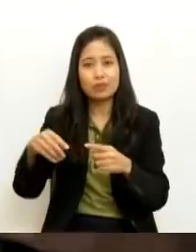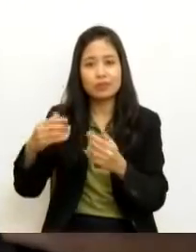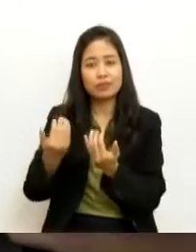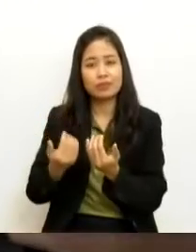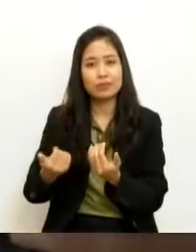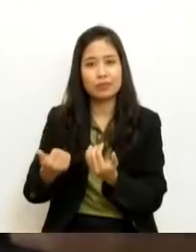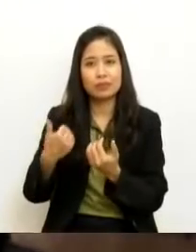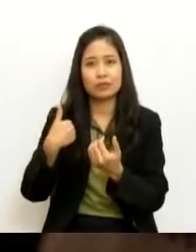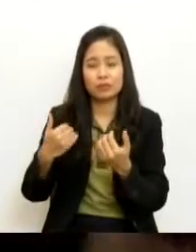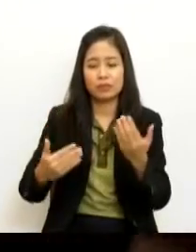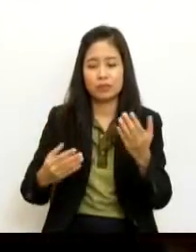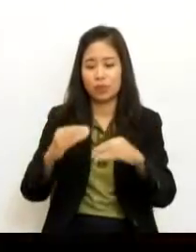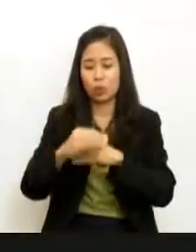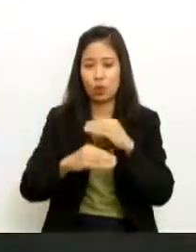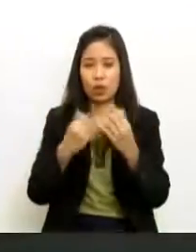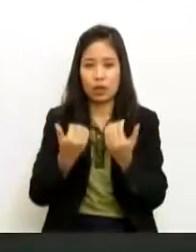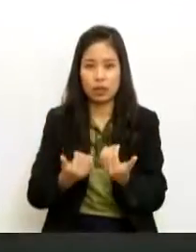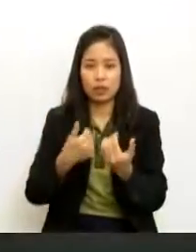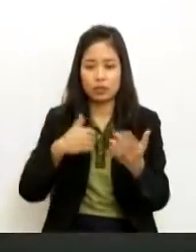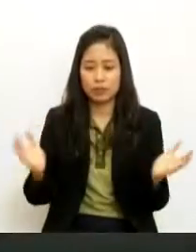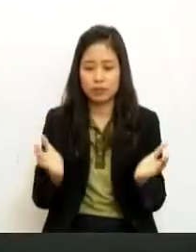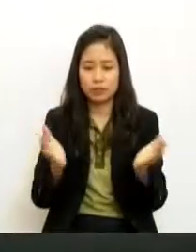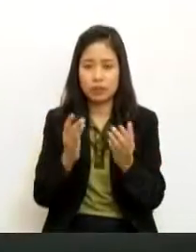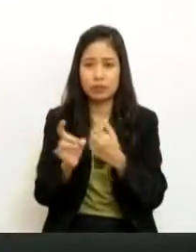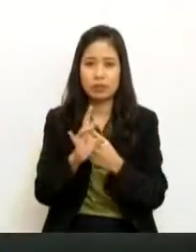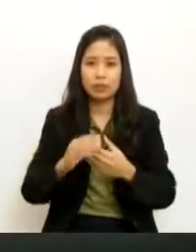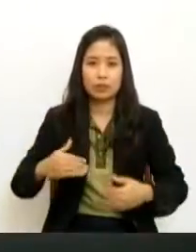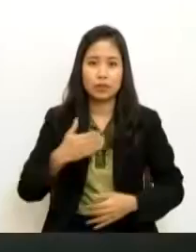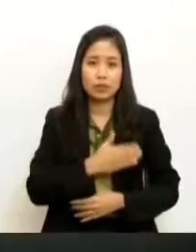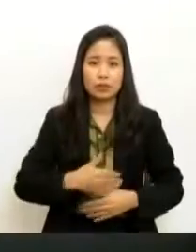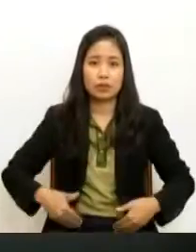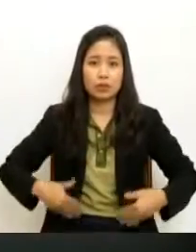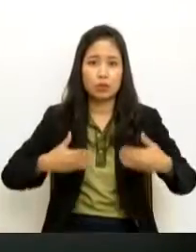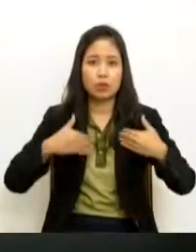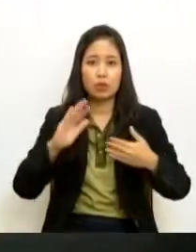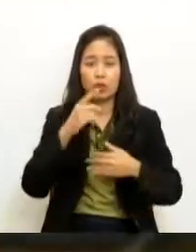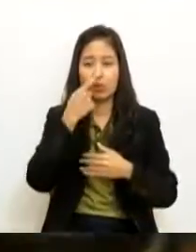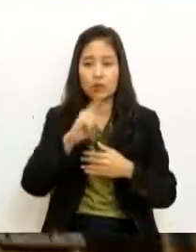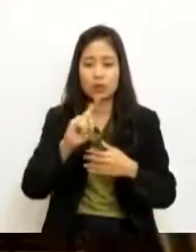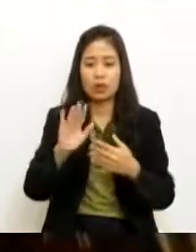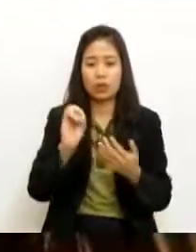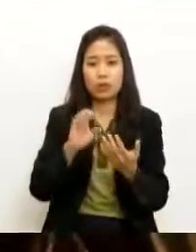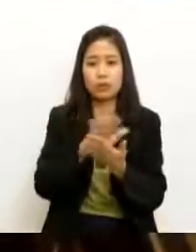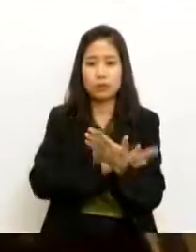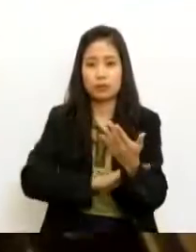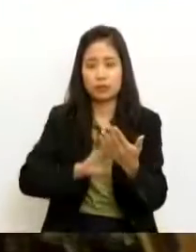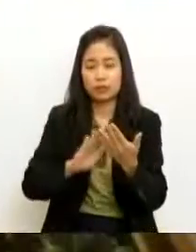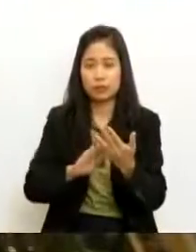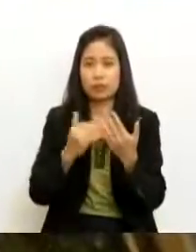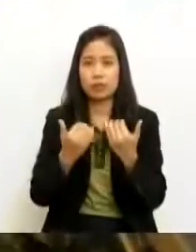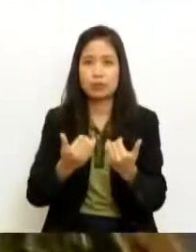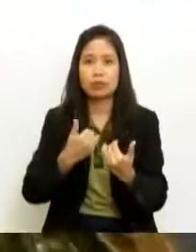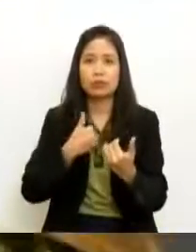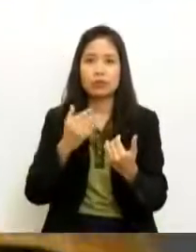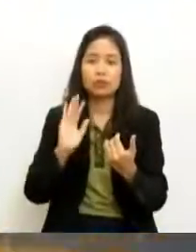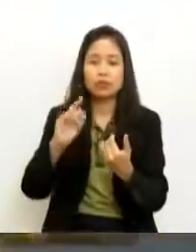ล้วนเป็นโครงการที่ส่งผลต่อคุณภาพชีวิตและความเป็นอยู่ของคนไทยส่วนใหญ่ของประเทศและนี่คือพระมหากรุณ